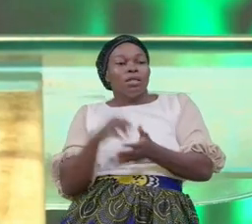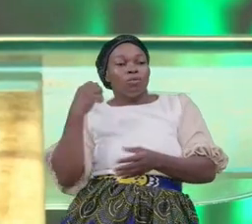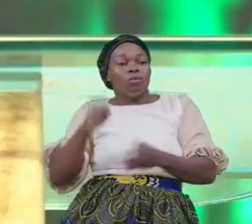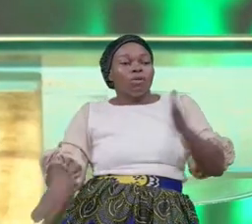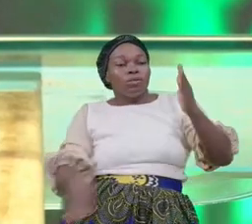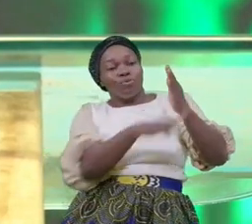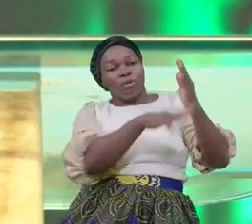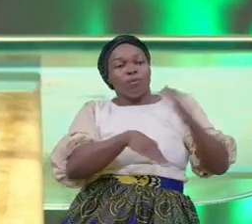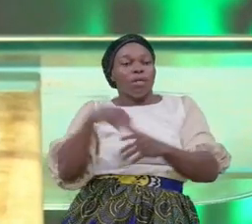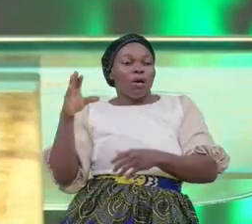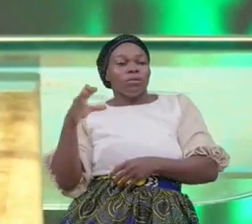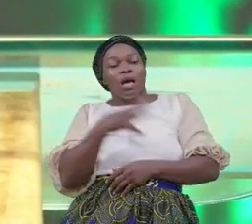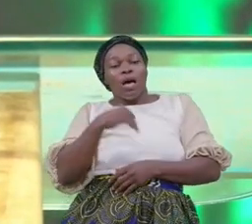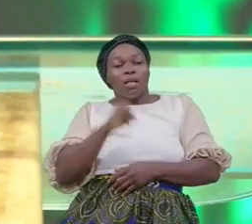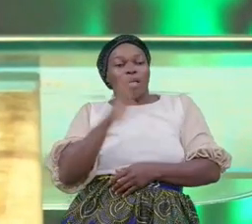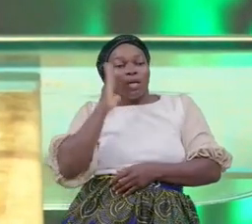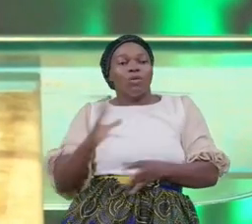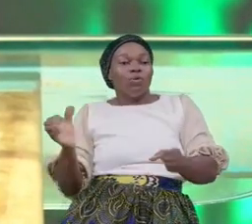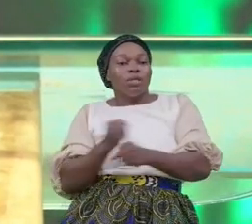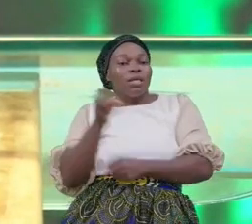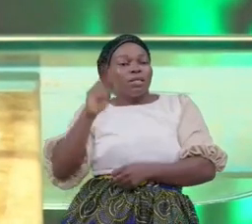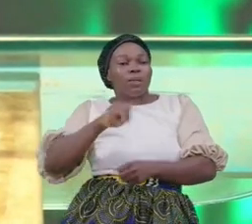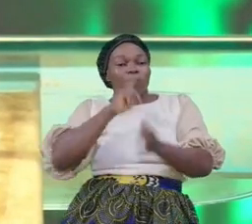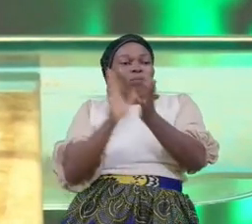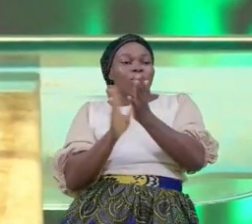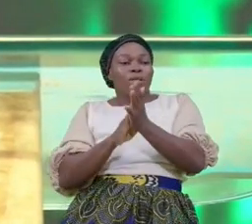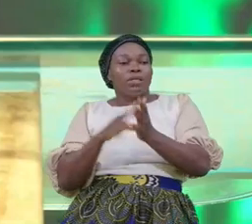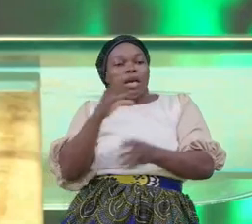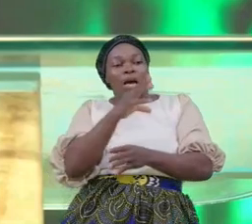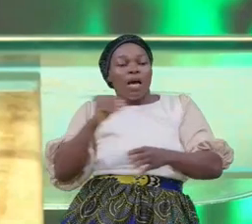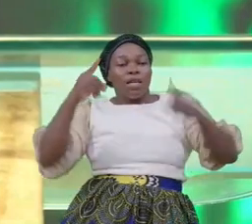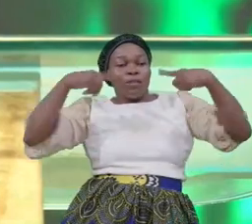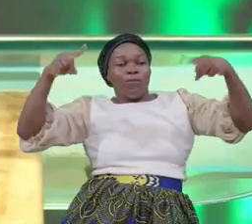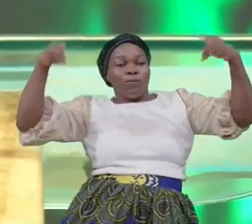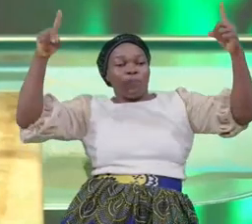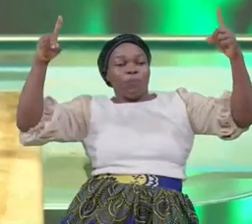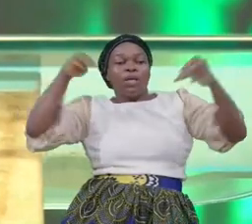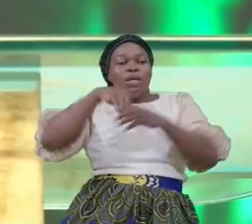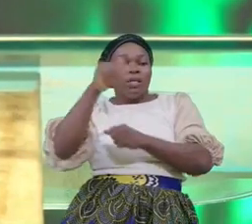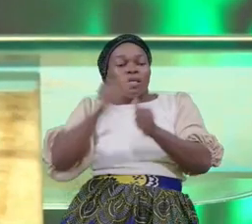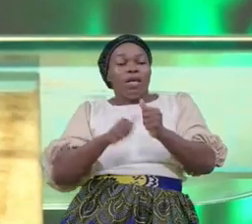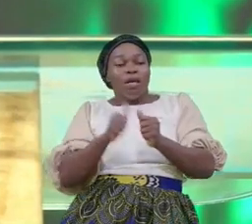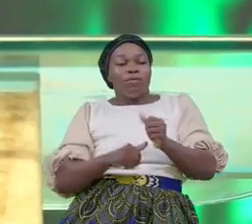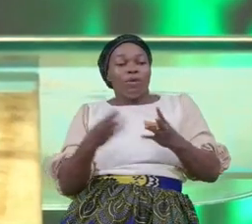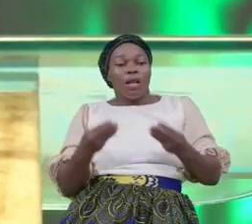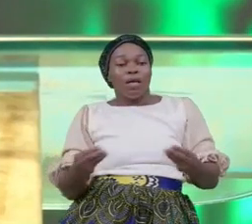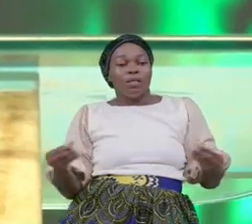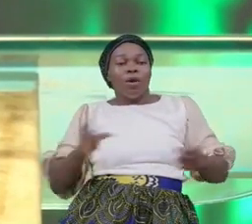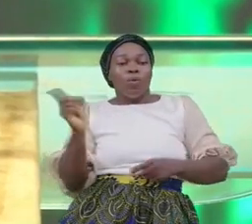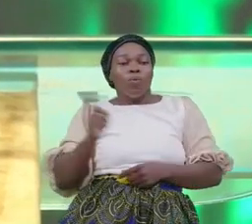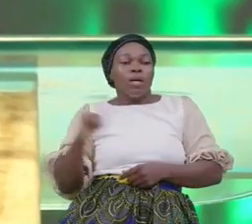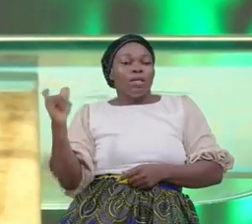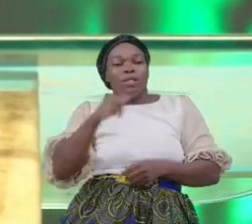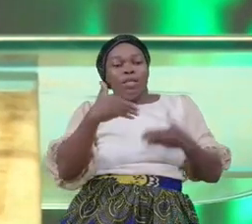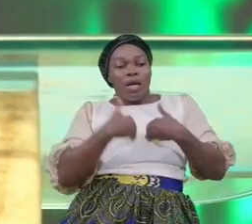recueillerai ceux qui ont été chassés. Je ferai d'eux un sujet de louange et de gloire dans tous